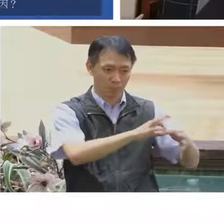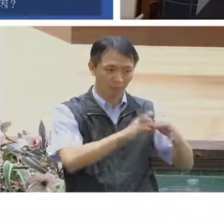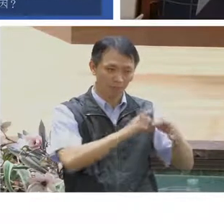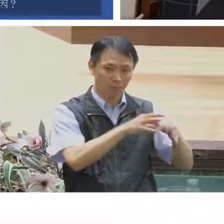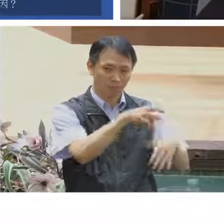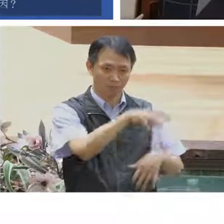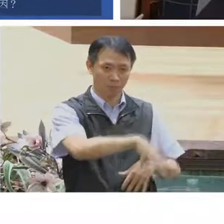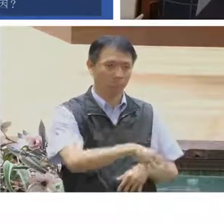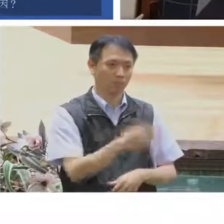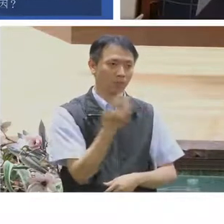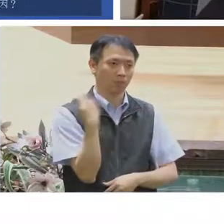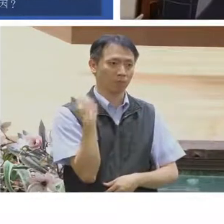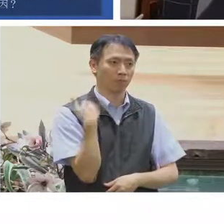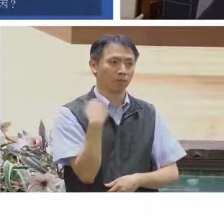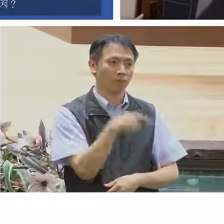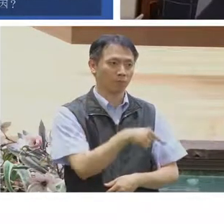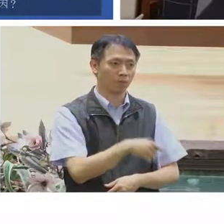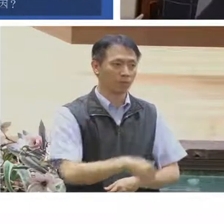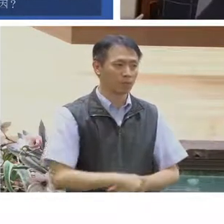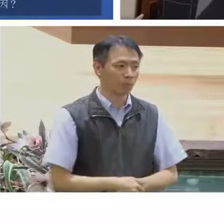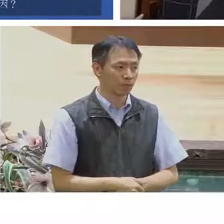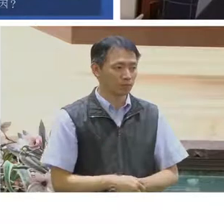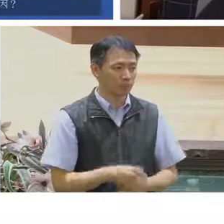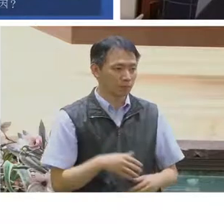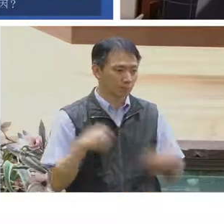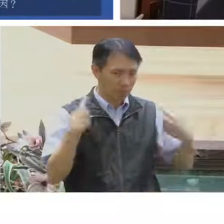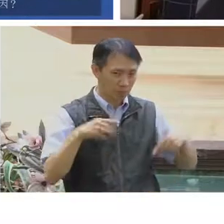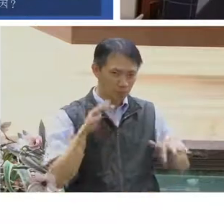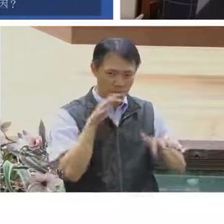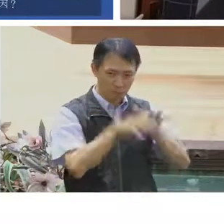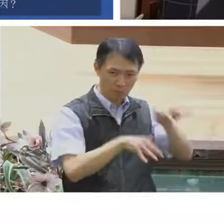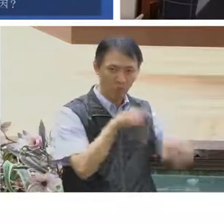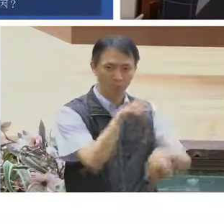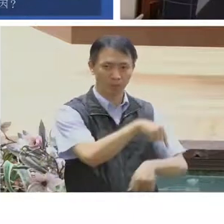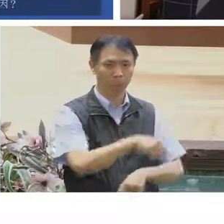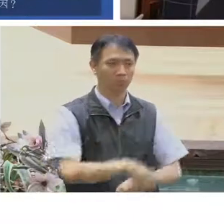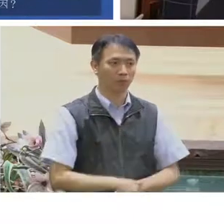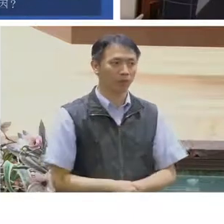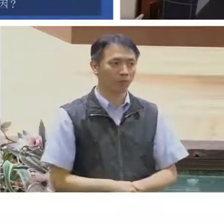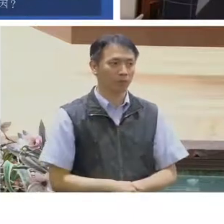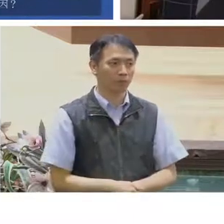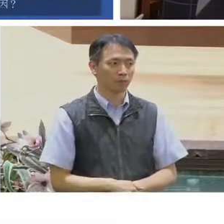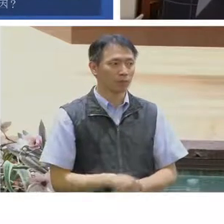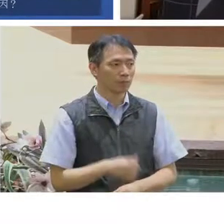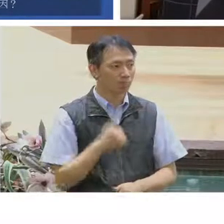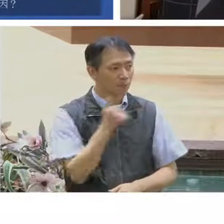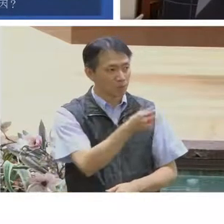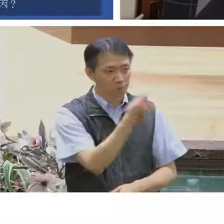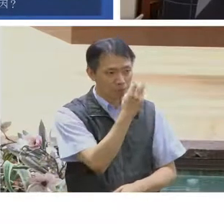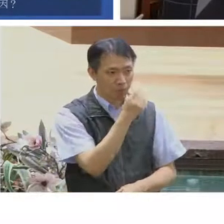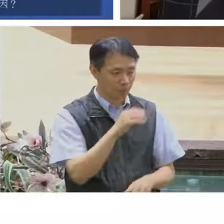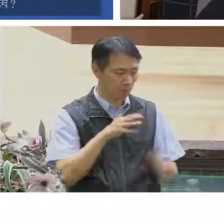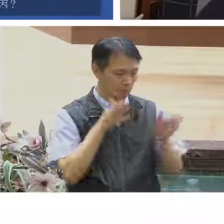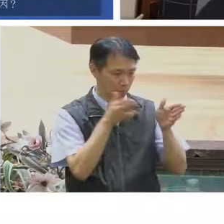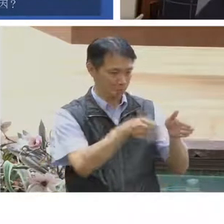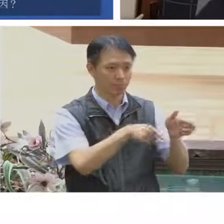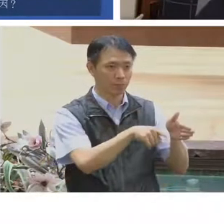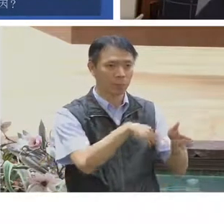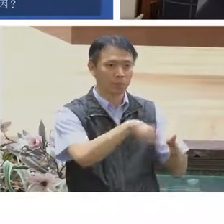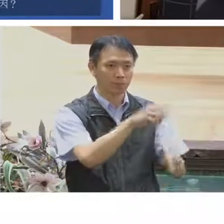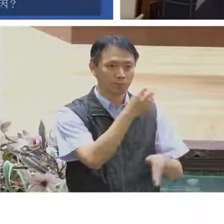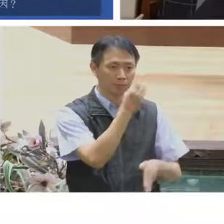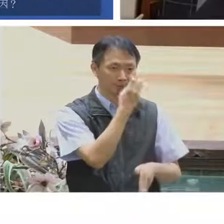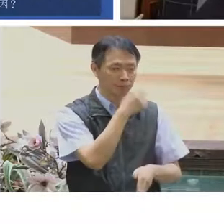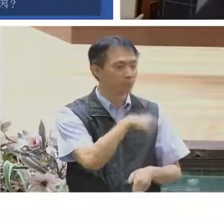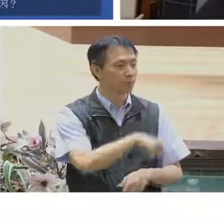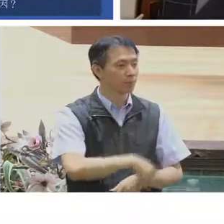一个社会活动的一个热门地点，对去那边去香港的中联办示威的人都是反对中国政府